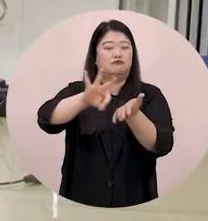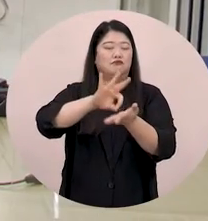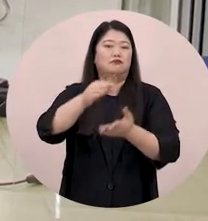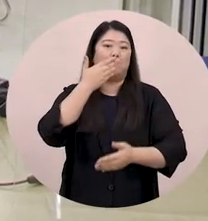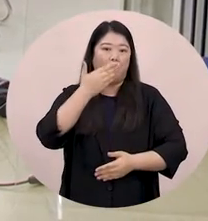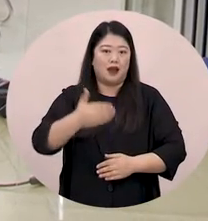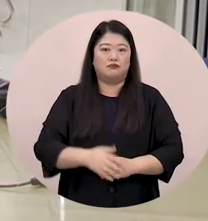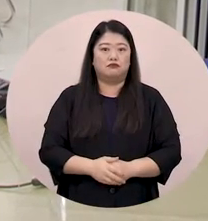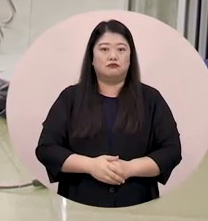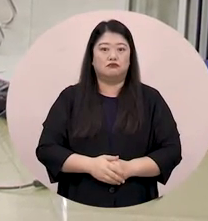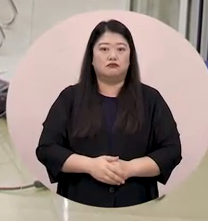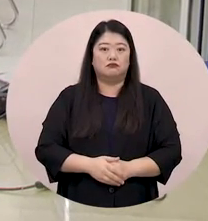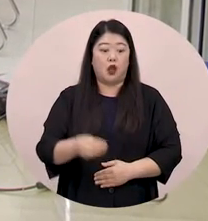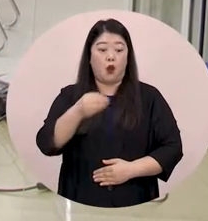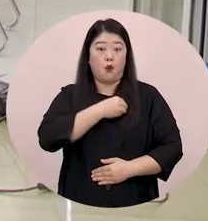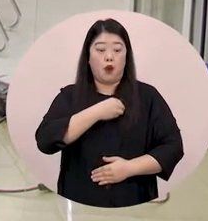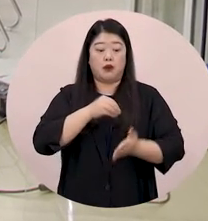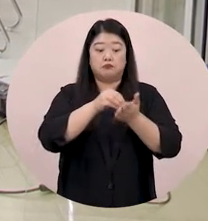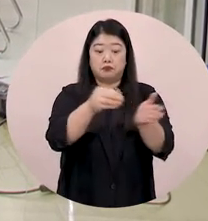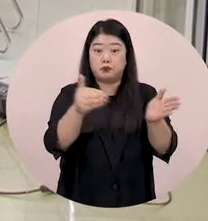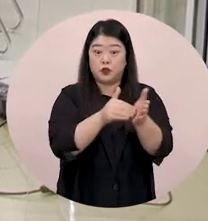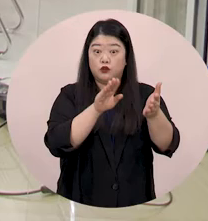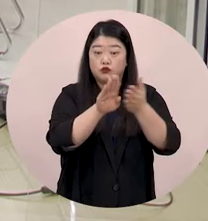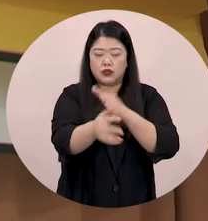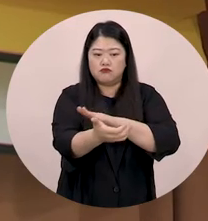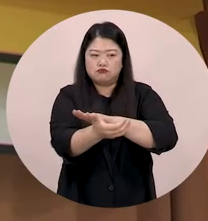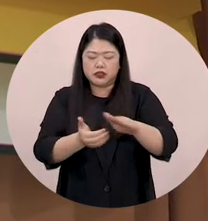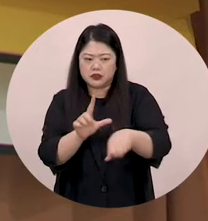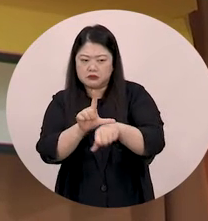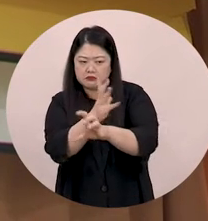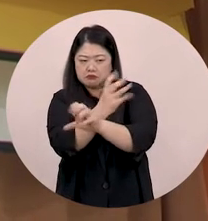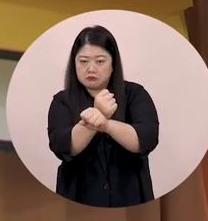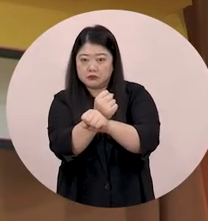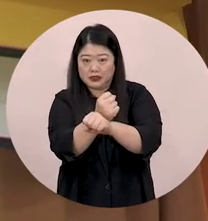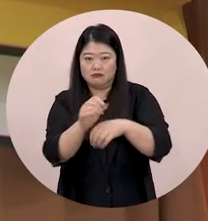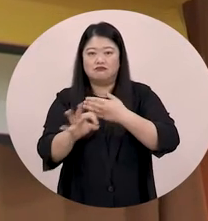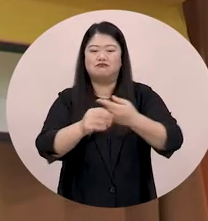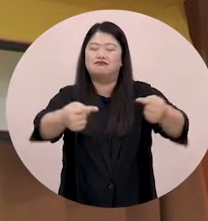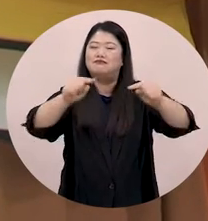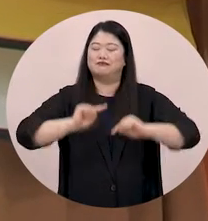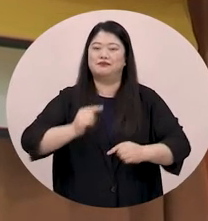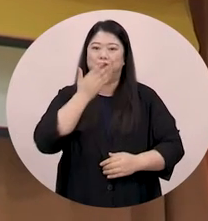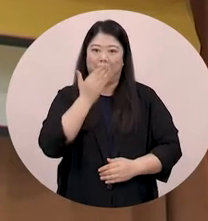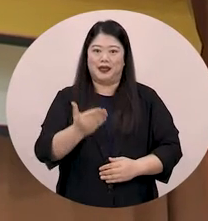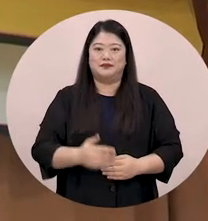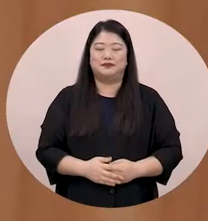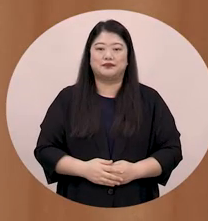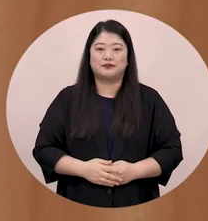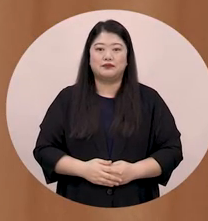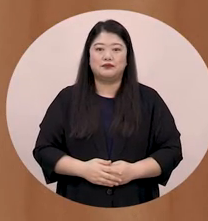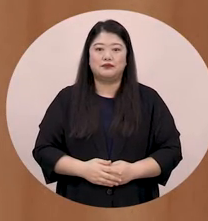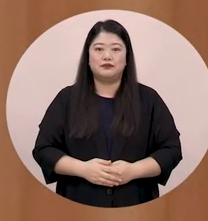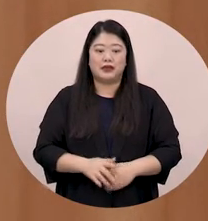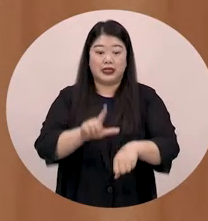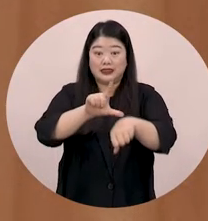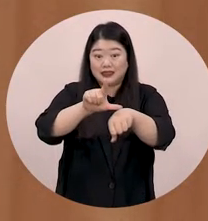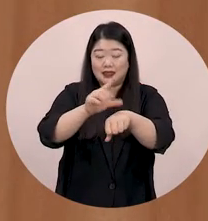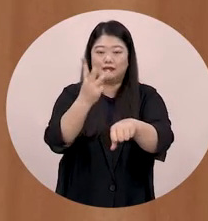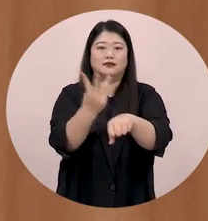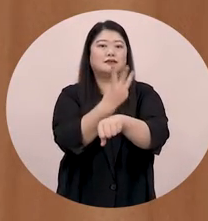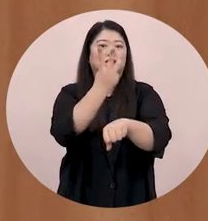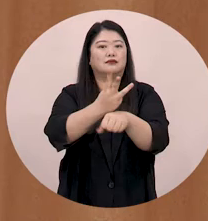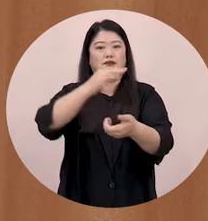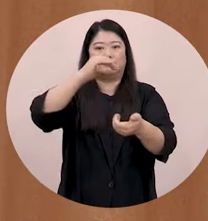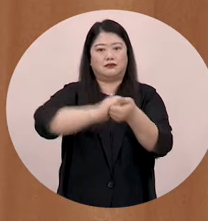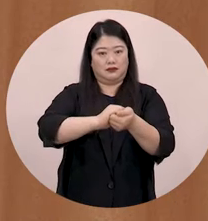6시까지 이용할 수 있으며 강서 청소년회관 회원 등록 후 사전 예약하면 누구나 이용할 수 있습니다. 한